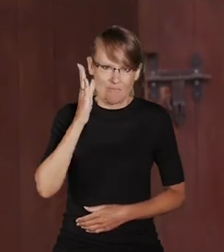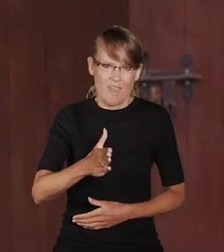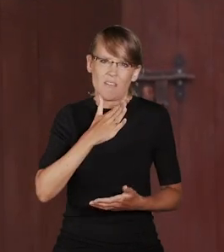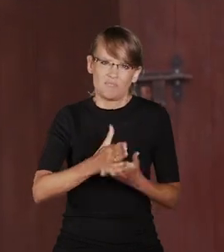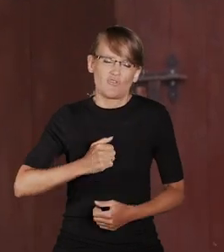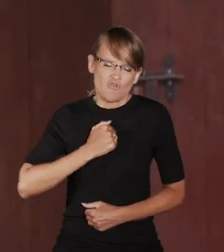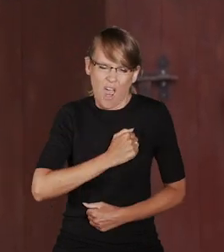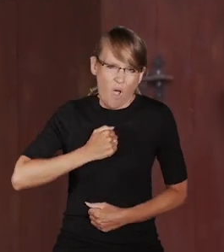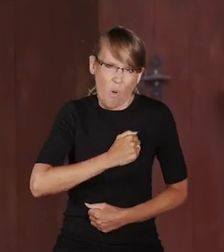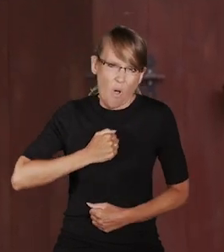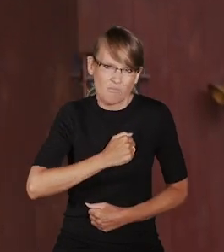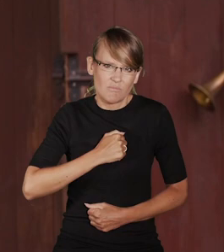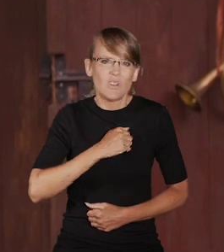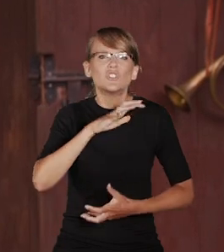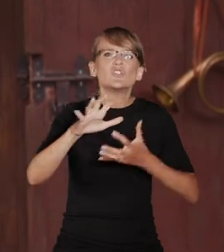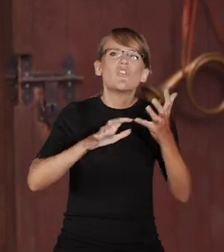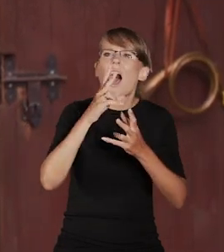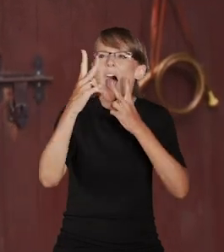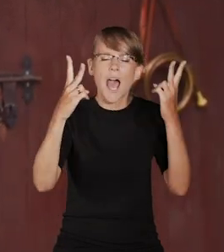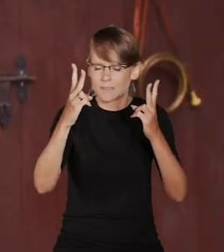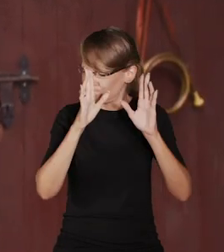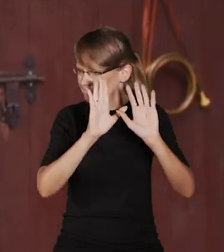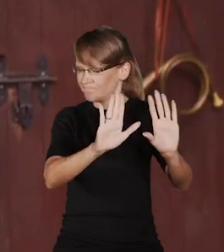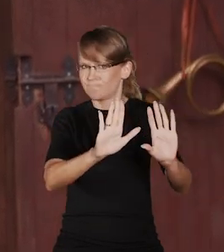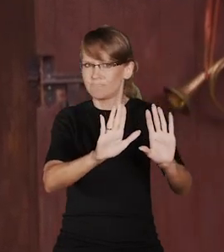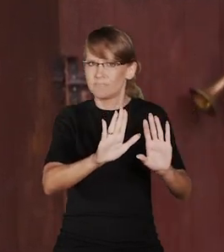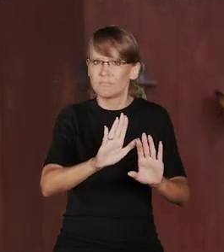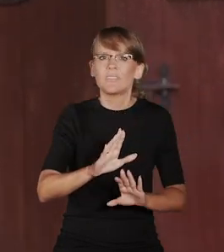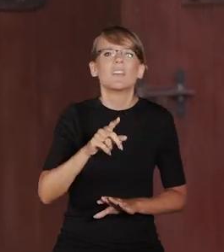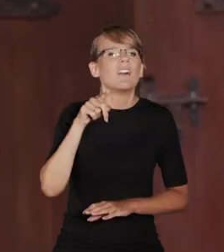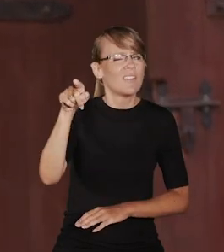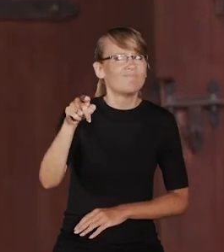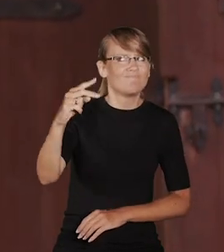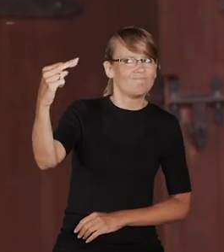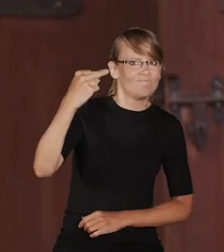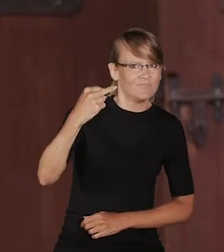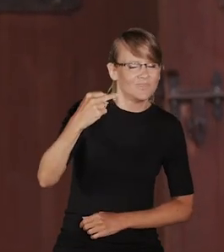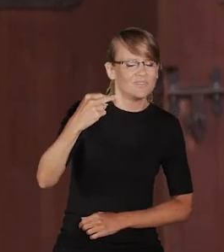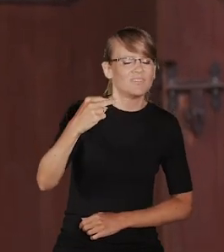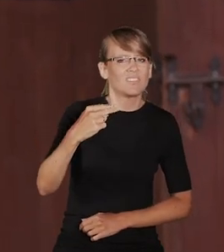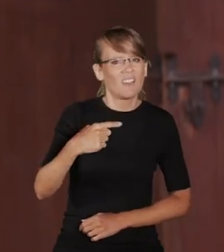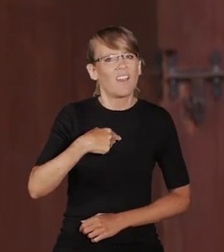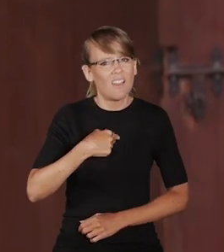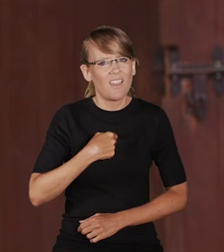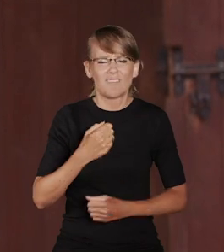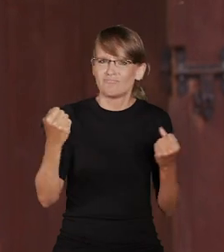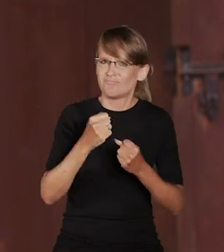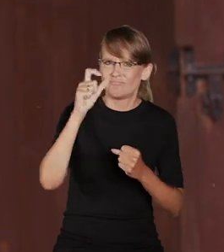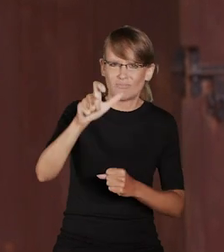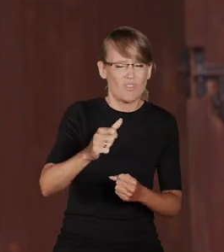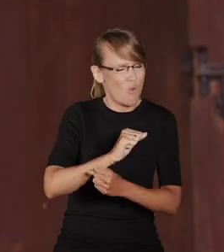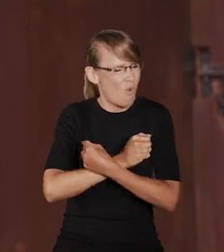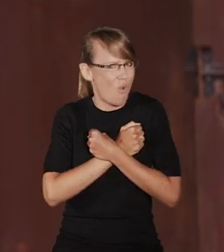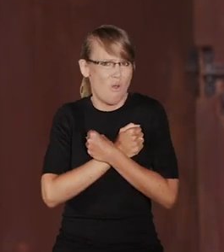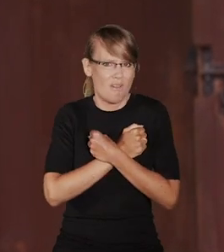ja żyję? Zdaje ci się, to tylko pozory. Przysięgłam, że do grobowej deski nie